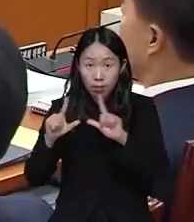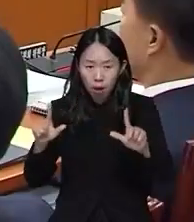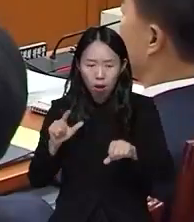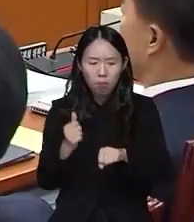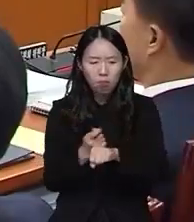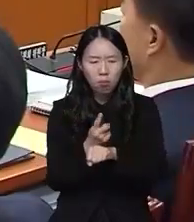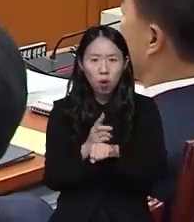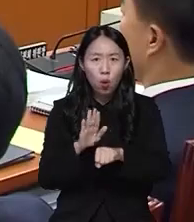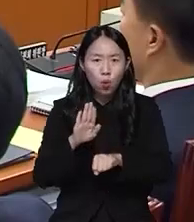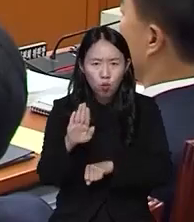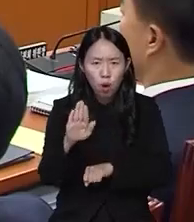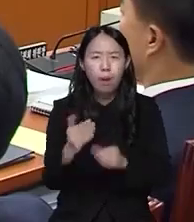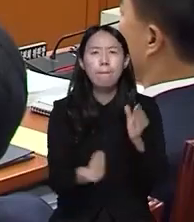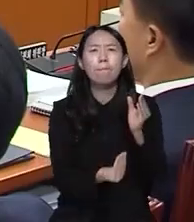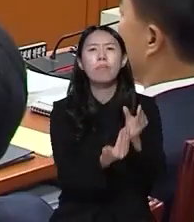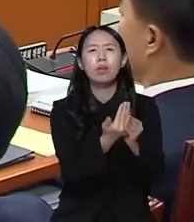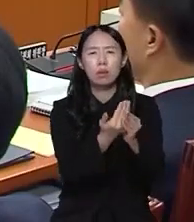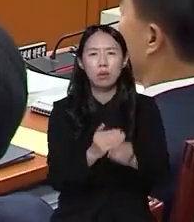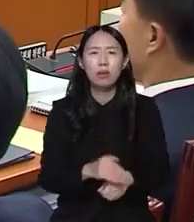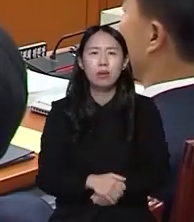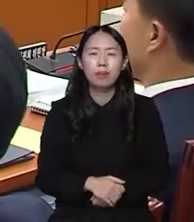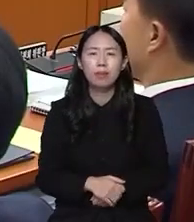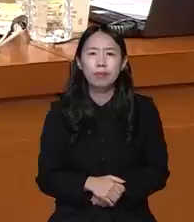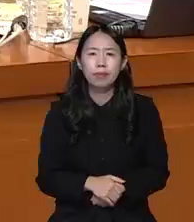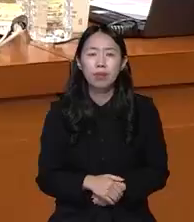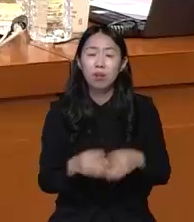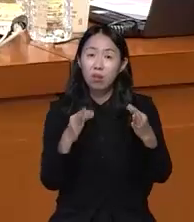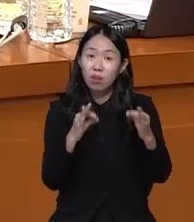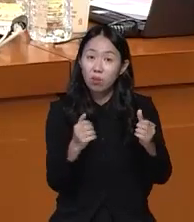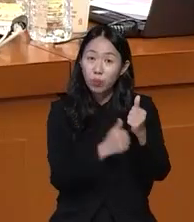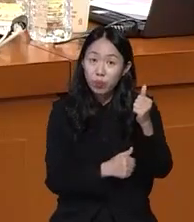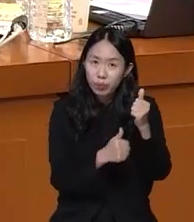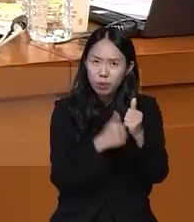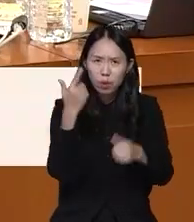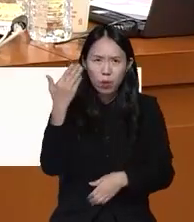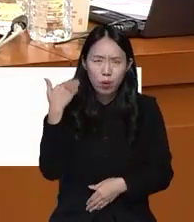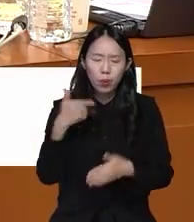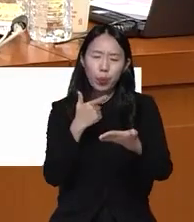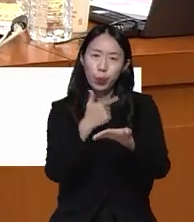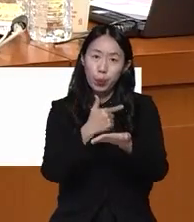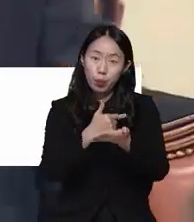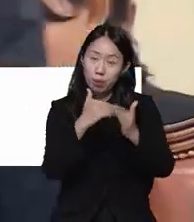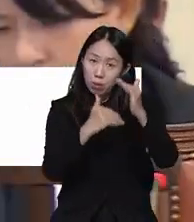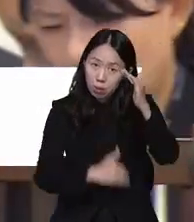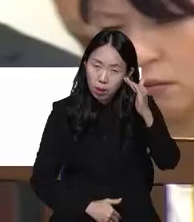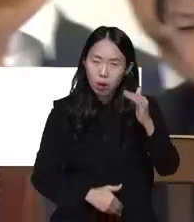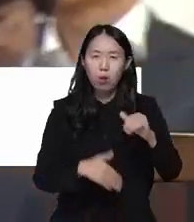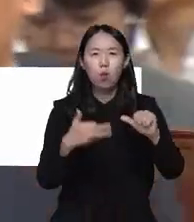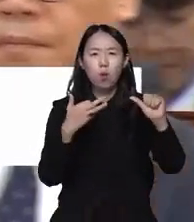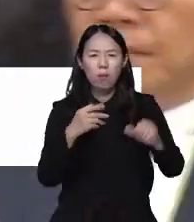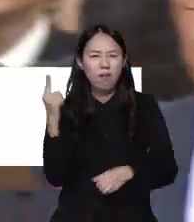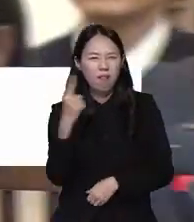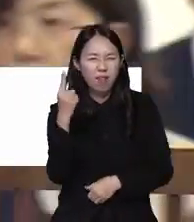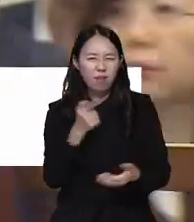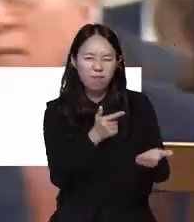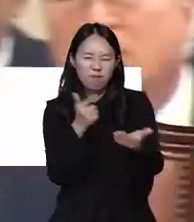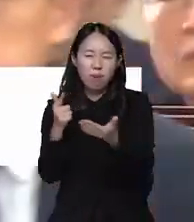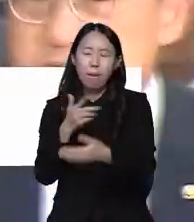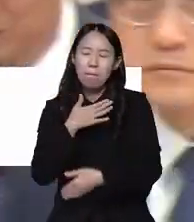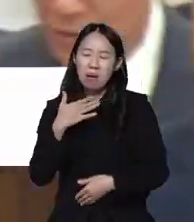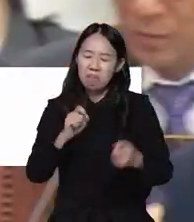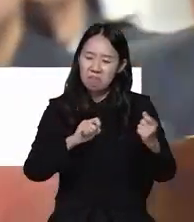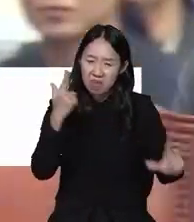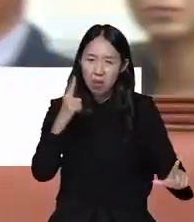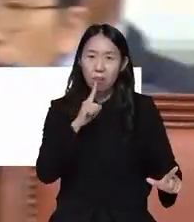몇 시간도 지나지 않아 나왔습니다. 김 위원장은 과거 논문에서도 5.18 헬기 사격을 부정했고 취임